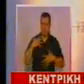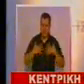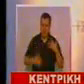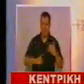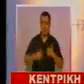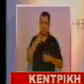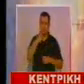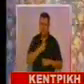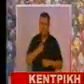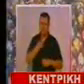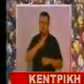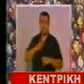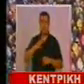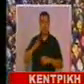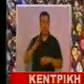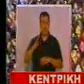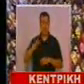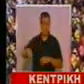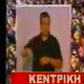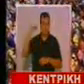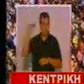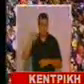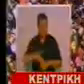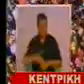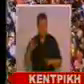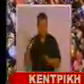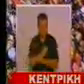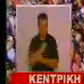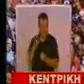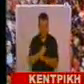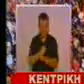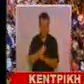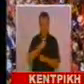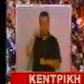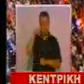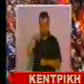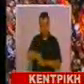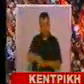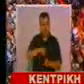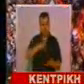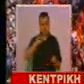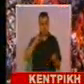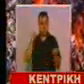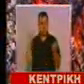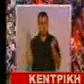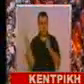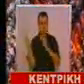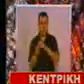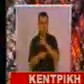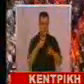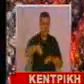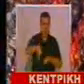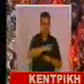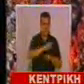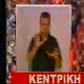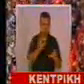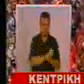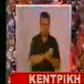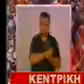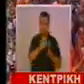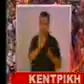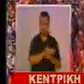αίμα πέτυχε ο λαός, άρχισαν σταδιακά και ακόμα πιο γρήγορα στη συνέχεια να ανατρέπονται, με αρχή τη συνθήκη